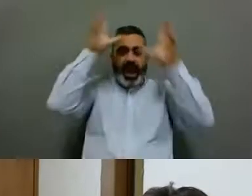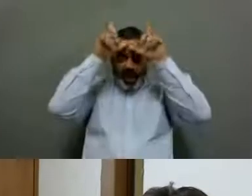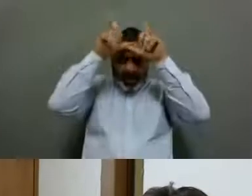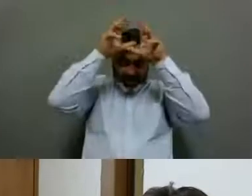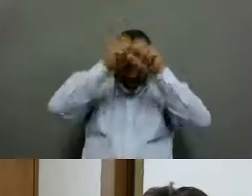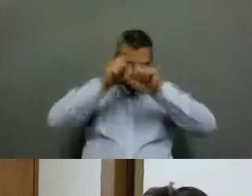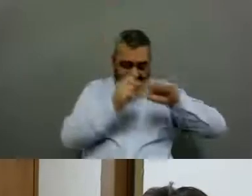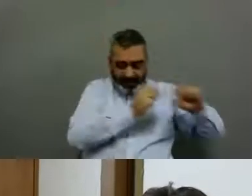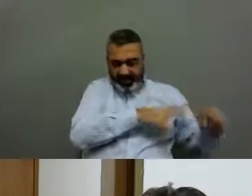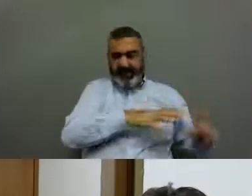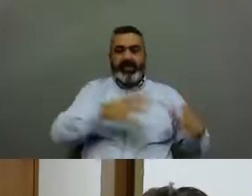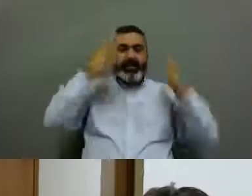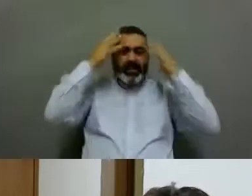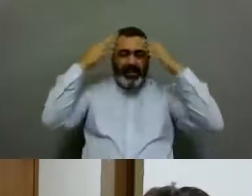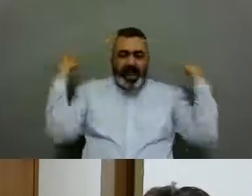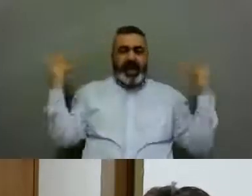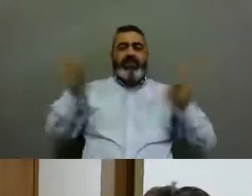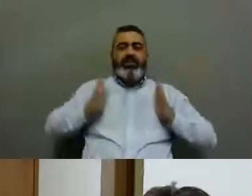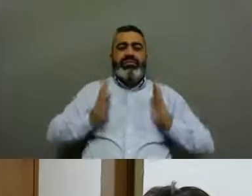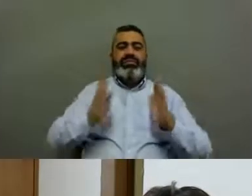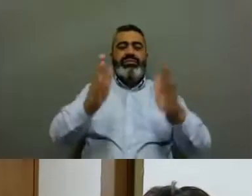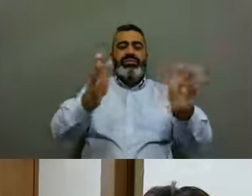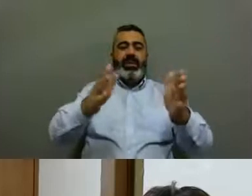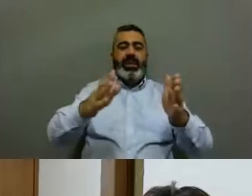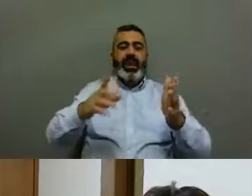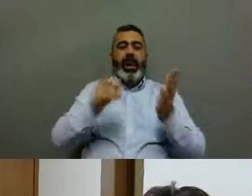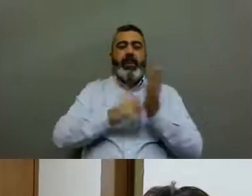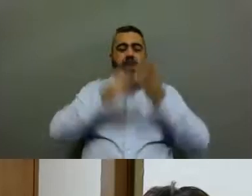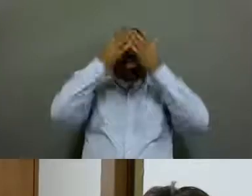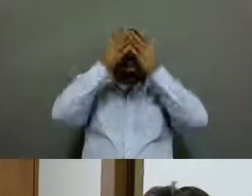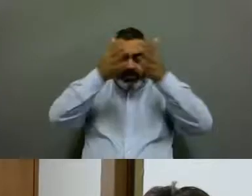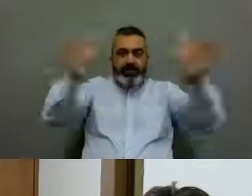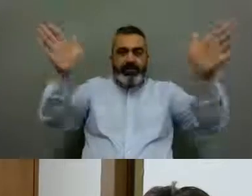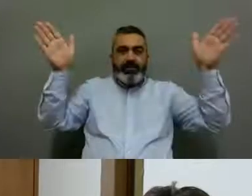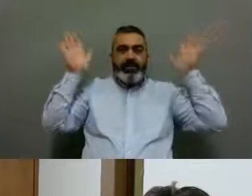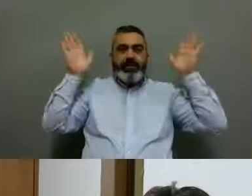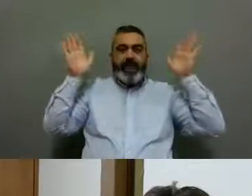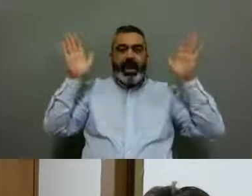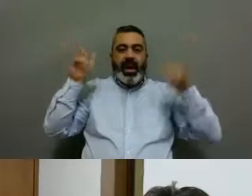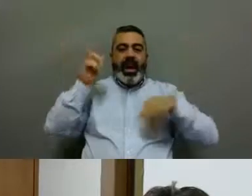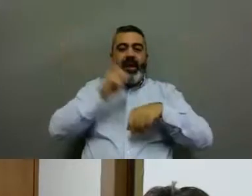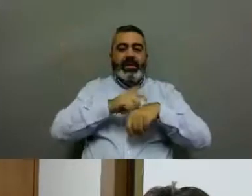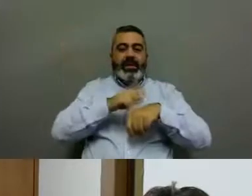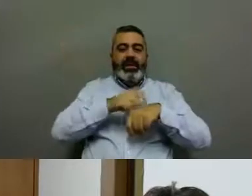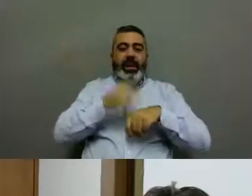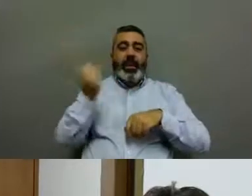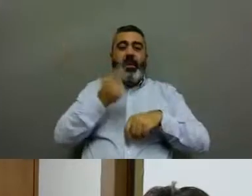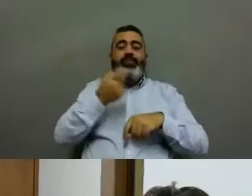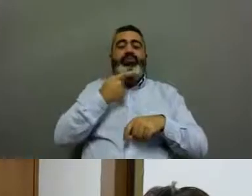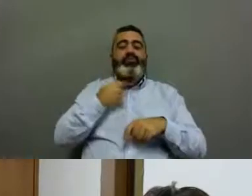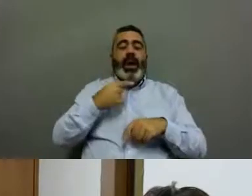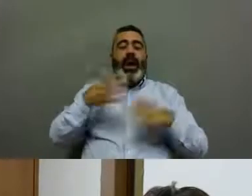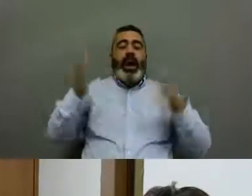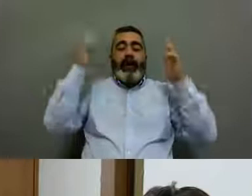πρέπει να προχωρήσουμε μπροστά, πρέπει να ανοίξουμε τα μυαλά μας, τα οποία είναι μια αγαπημένη φράση μου, ότι τα μυαλά είναι σαν